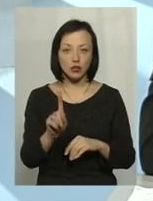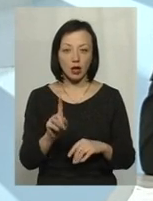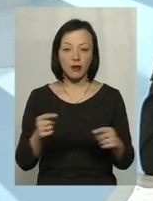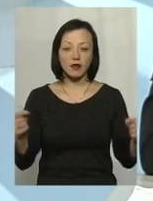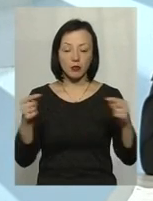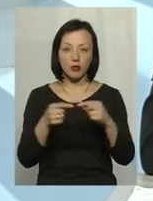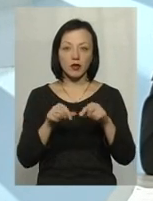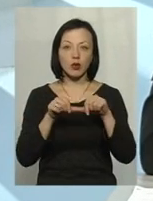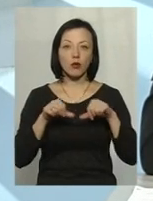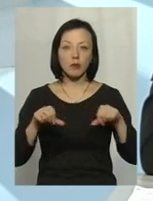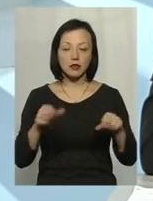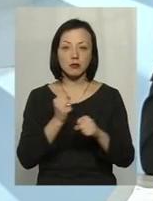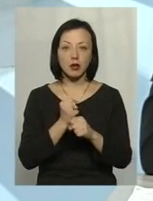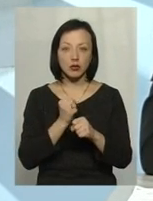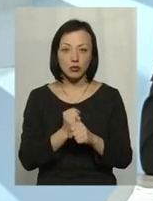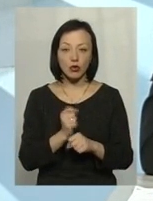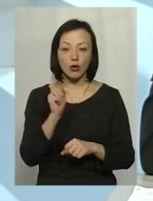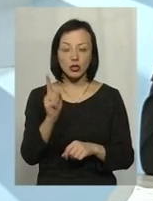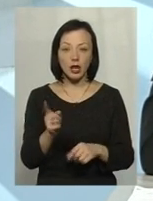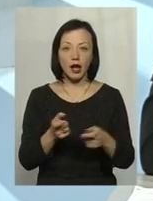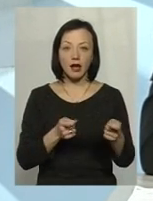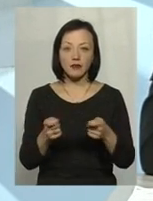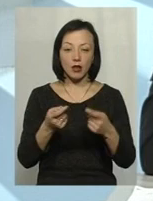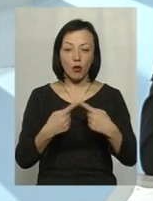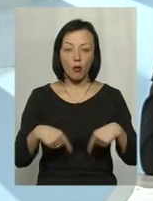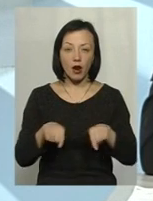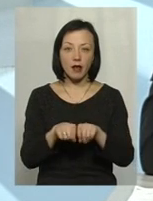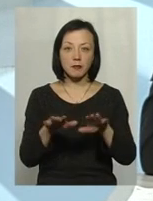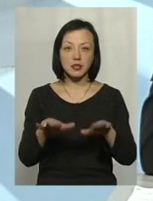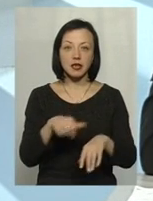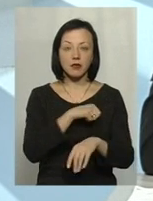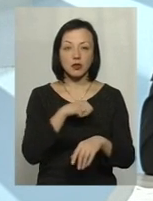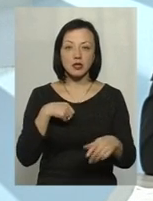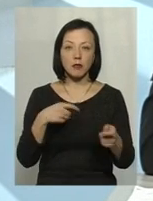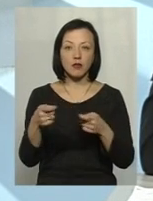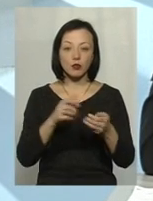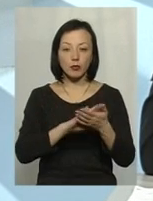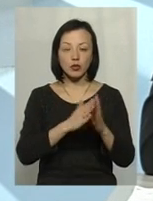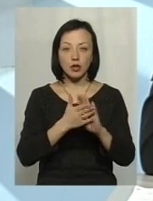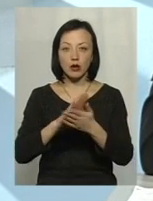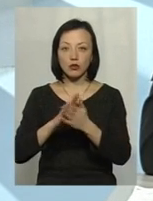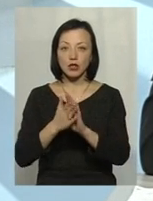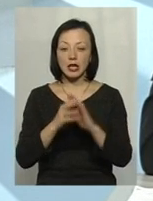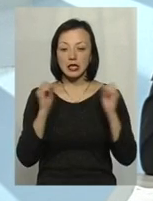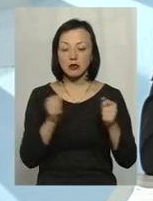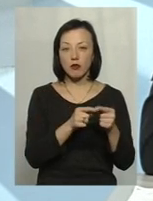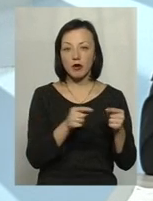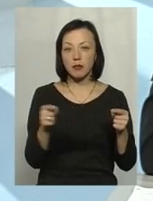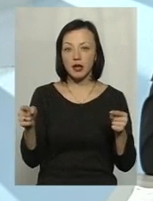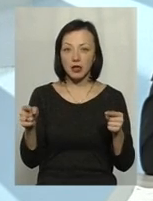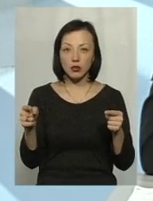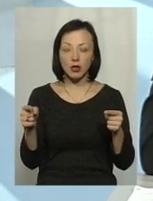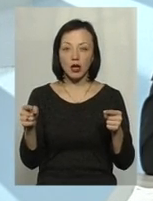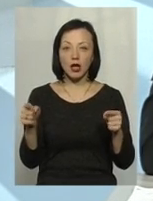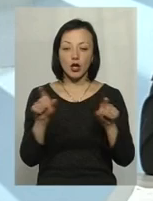відповідні комісії працюють, хоча керівники органів місцевого самоврядування позаключали на зимовий період з